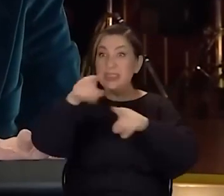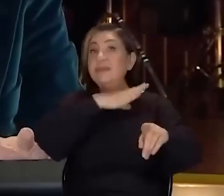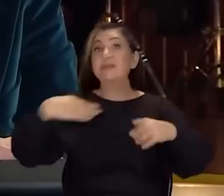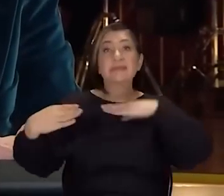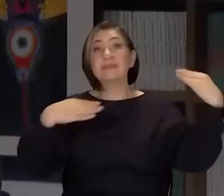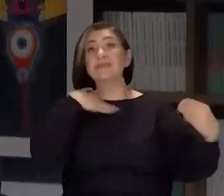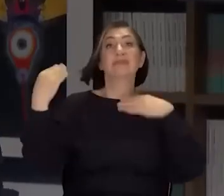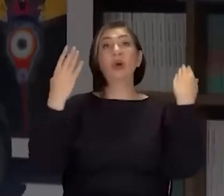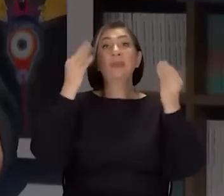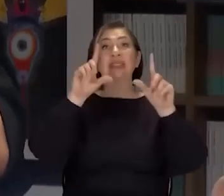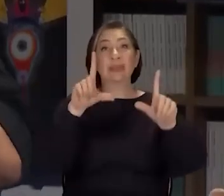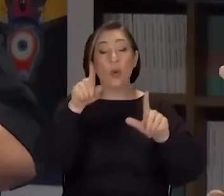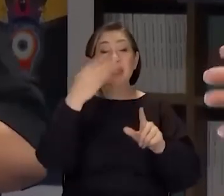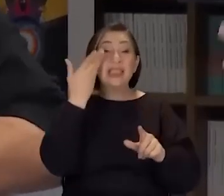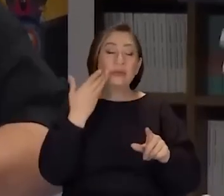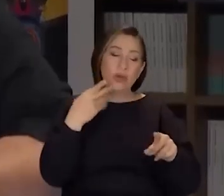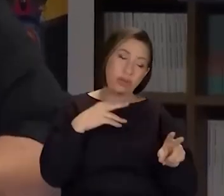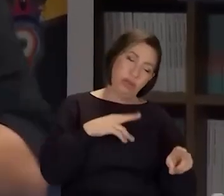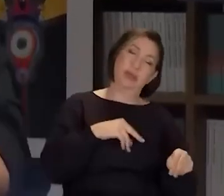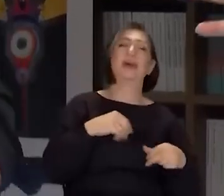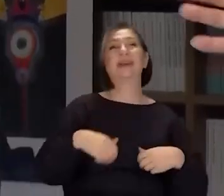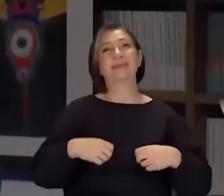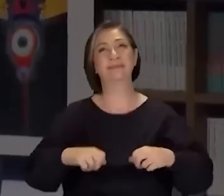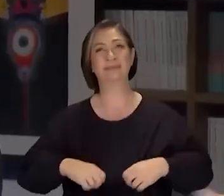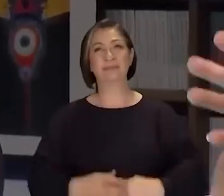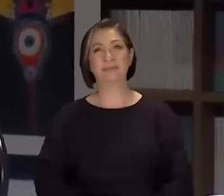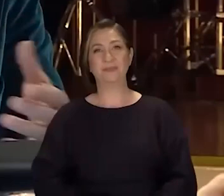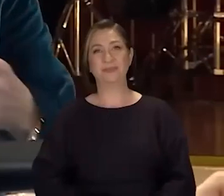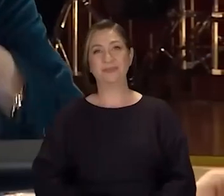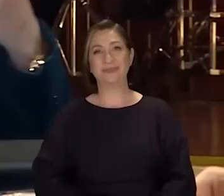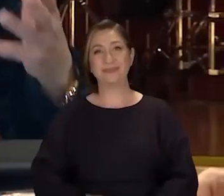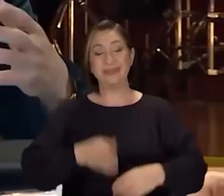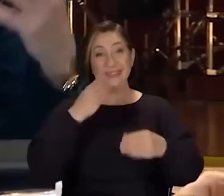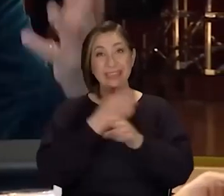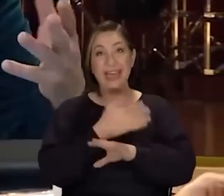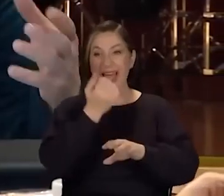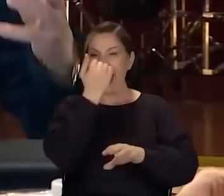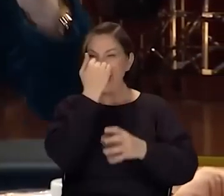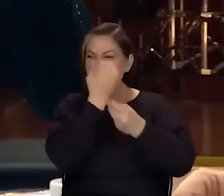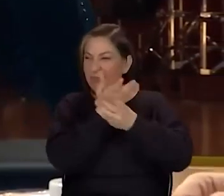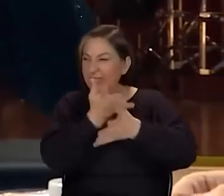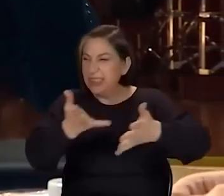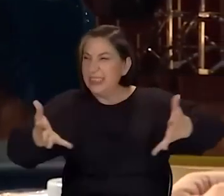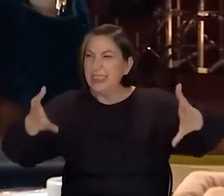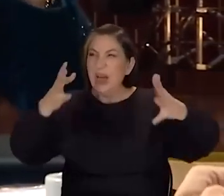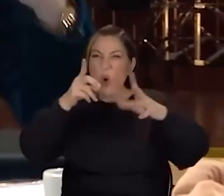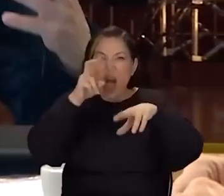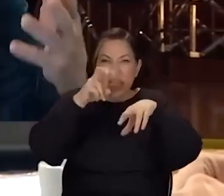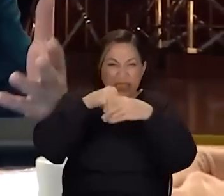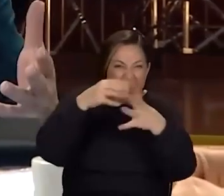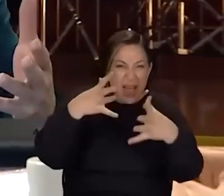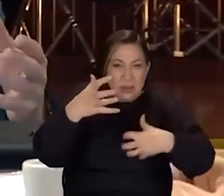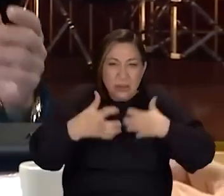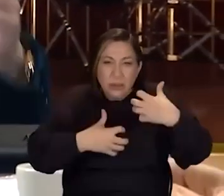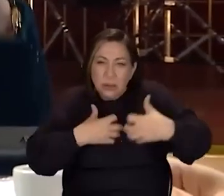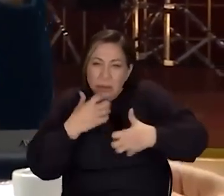lazım. Ya yani uyuyabilmek için. Yani hakikaten böyle bir kan, revan. Yani o